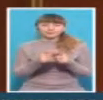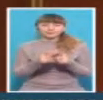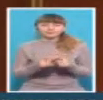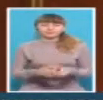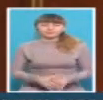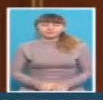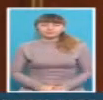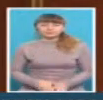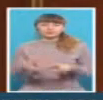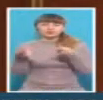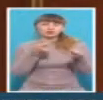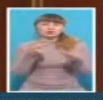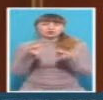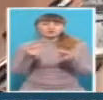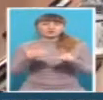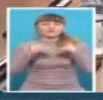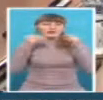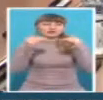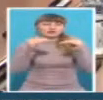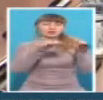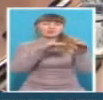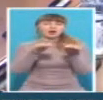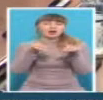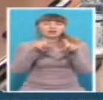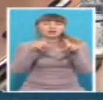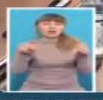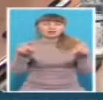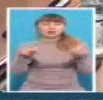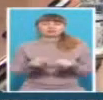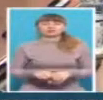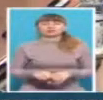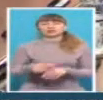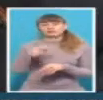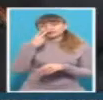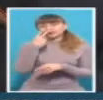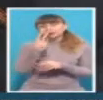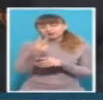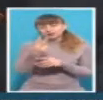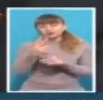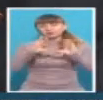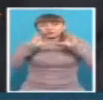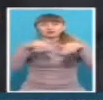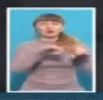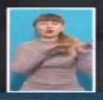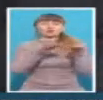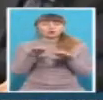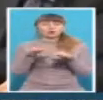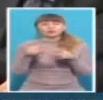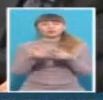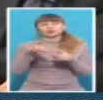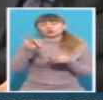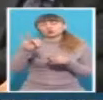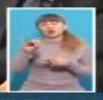Владимир Андрейченкомен де кездесті. Екелдің парламентаралық байланысының маңызды тұстарына тоқталды. Президент Нұрсұлтан Назарбаевтың бастамасымен жүзеге